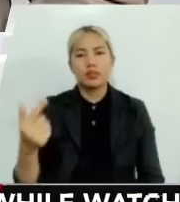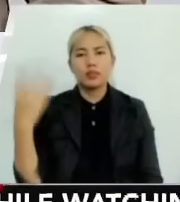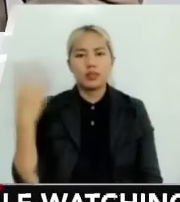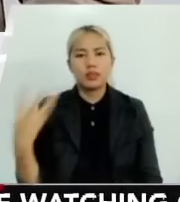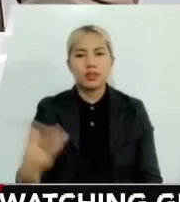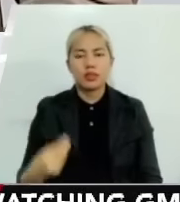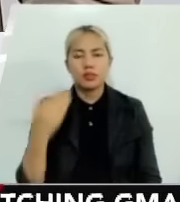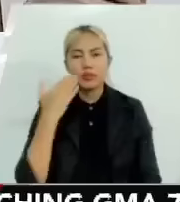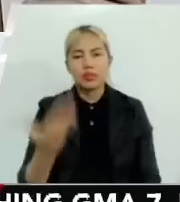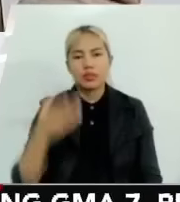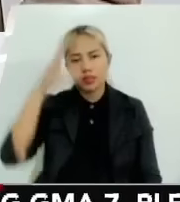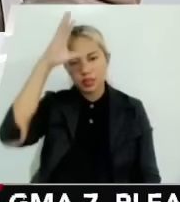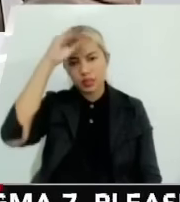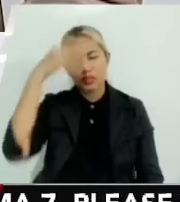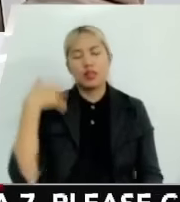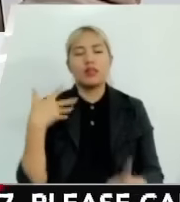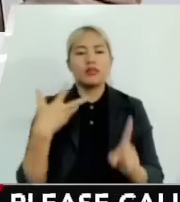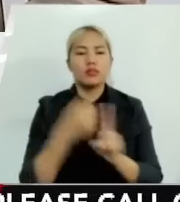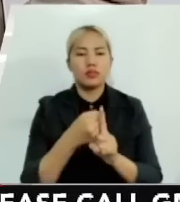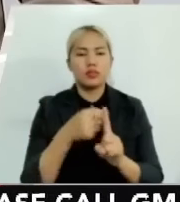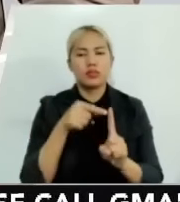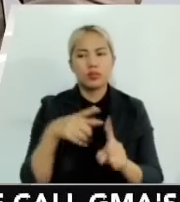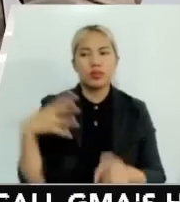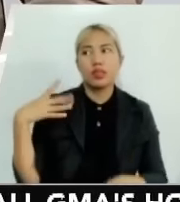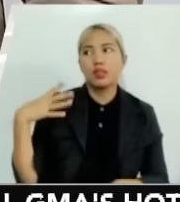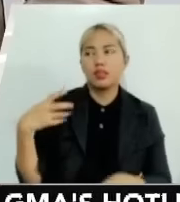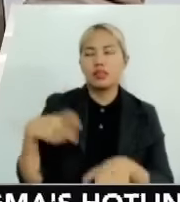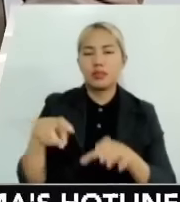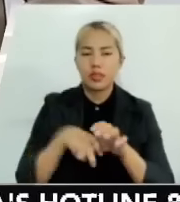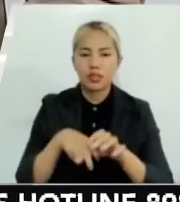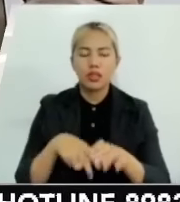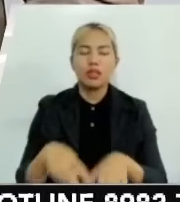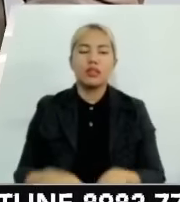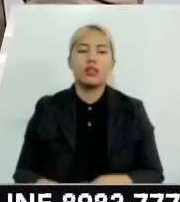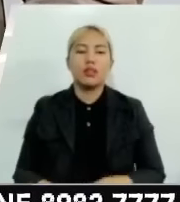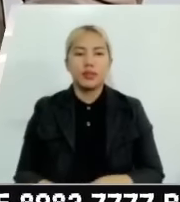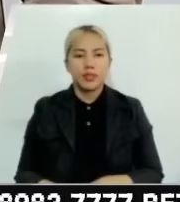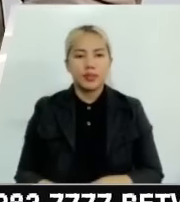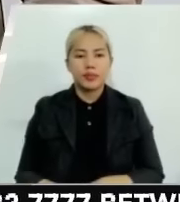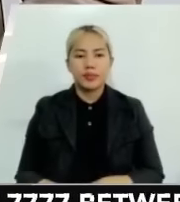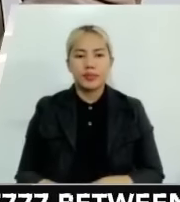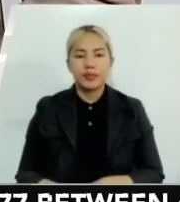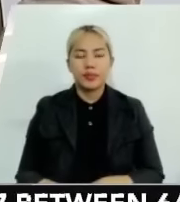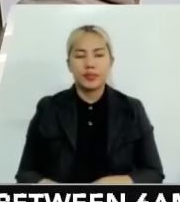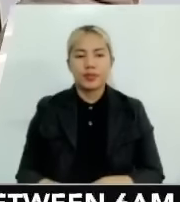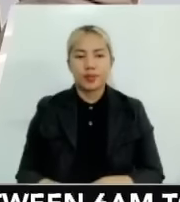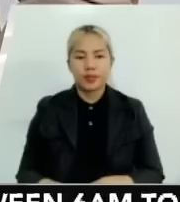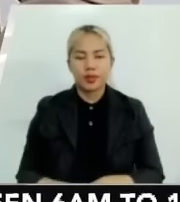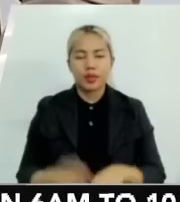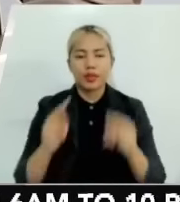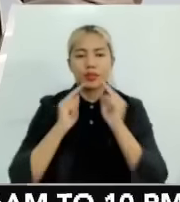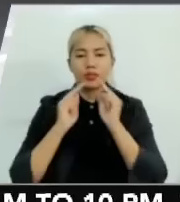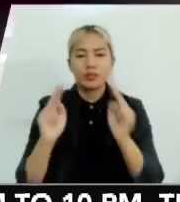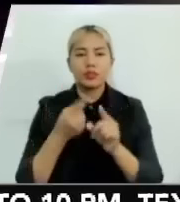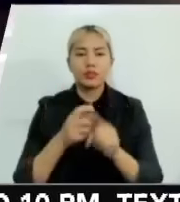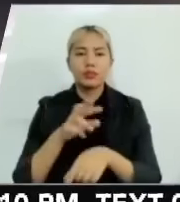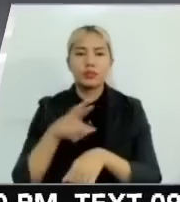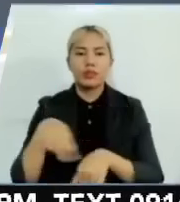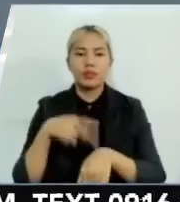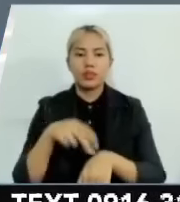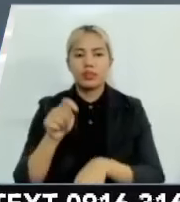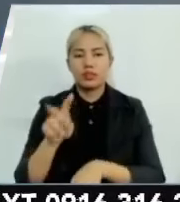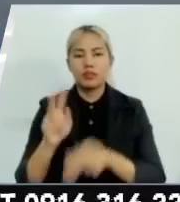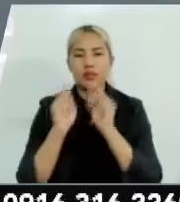habang nag-aabang lang ng masasakyan. Ang mainita balita hatid ni Paul Hernandez ng GMA Regional TV.